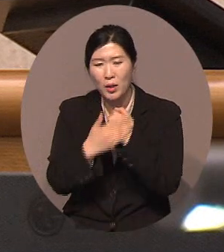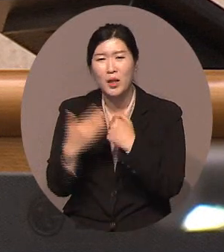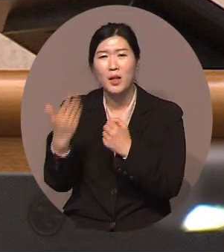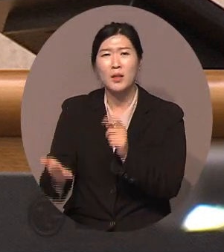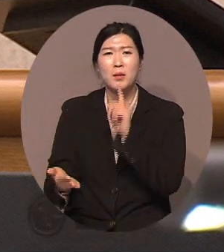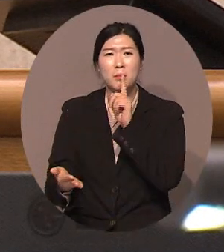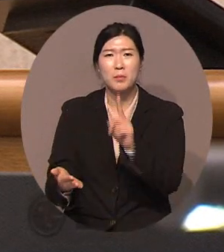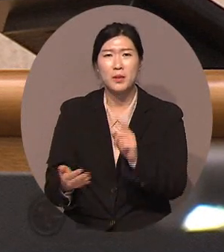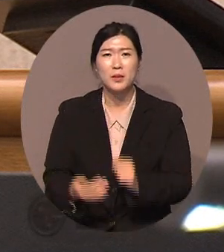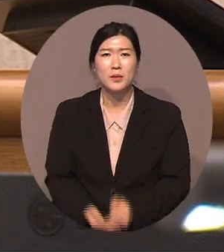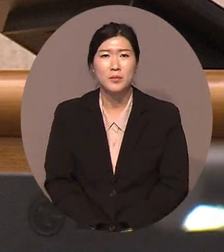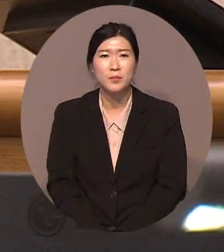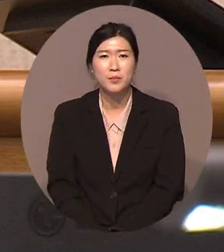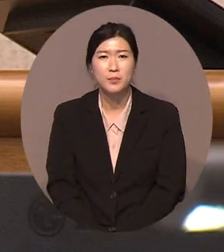고려했다고 판시했습니다